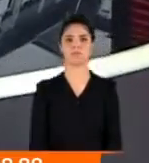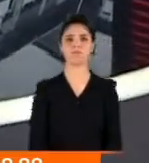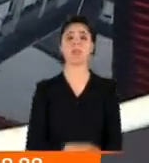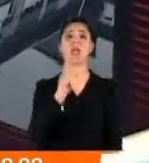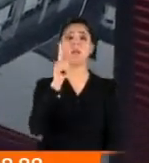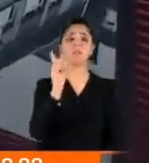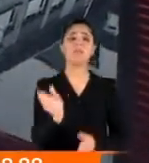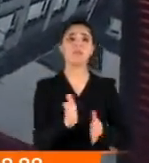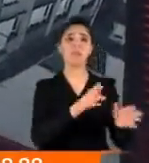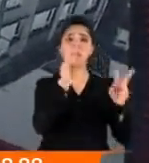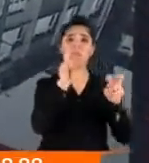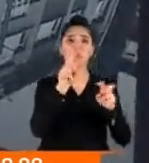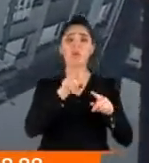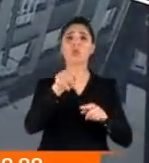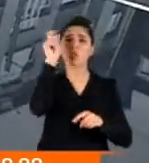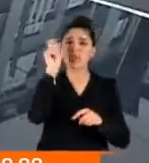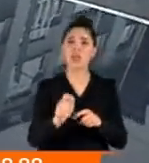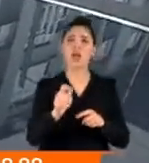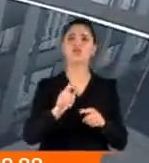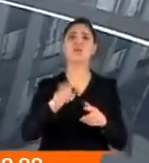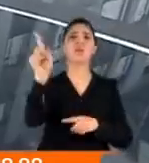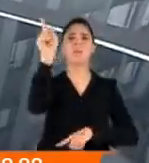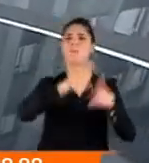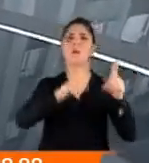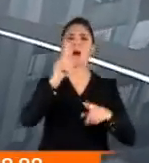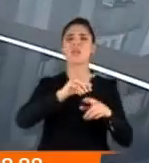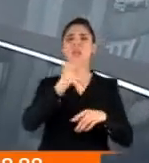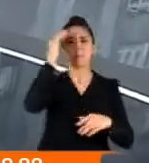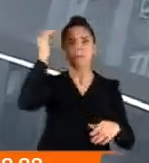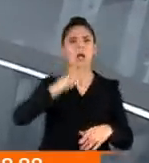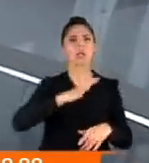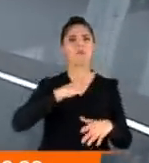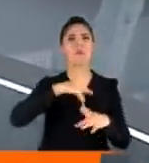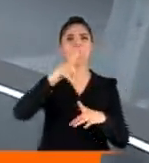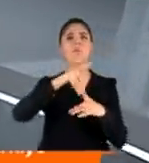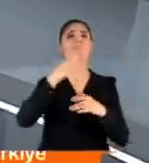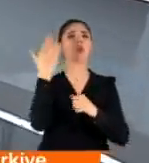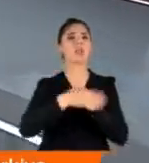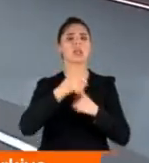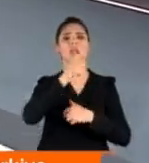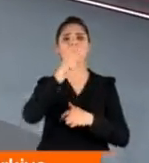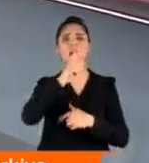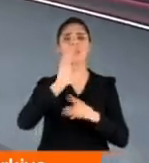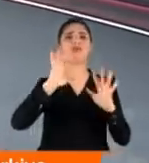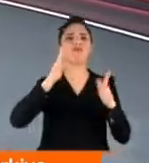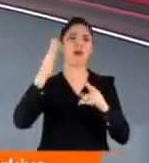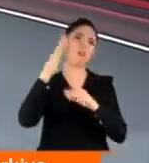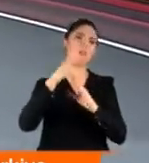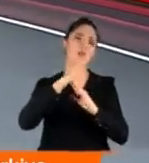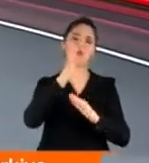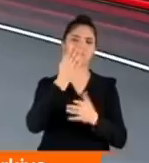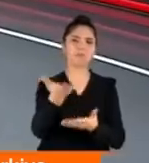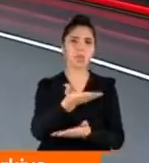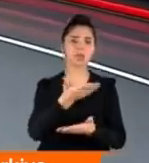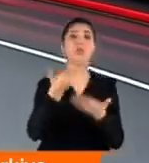Bir de... Meselenin artık gerçekten suyunu çıkaranlar var. Kapsamı genişleyen kısıtlamalarla kahvehanelerde faaliyetlere ara verildi